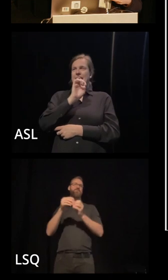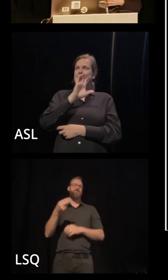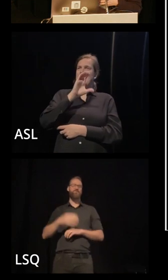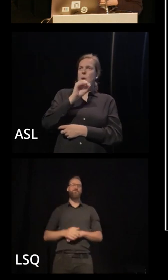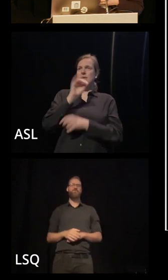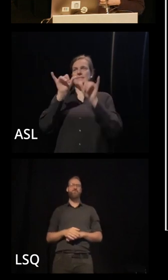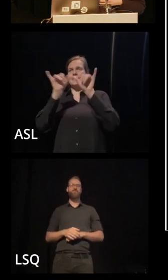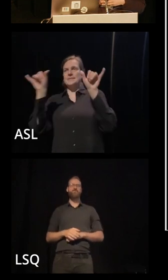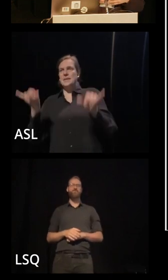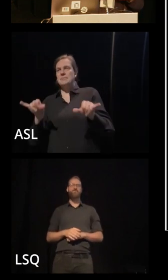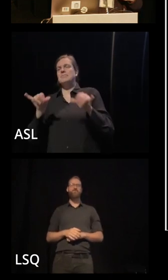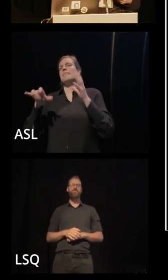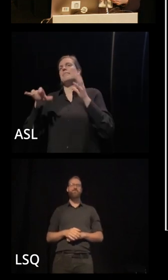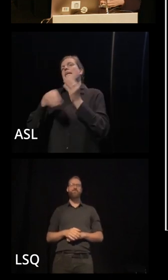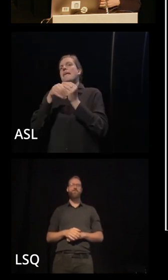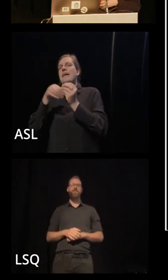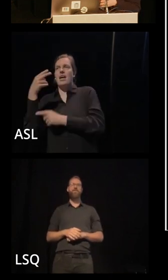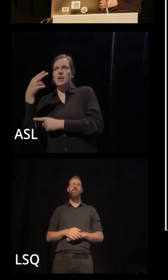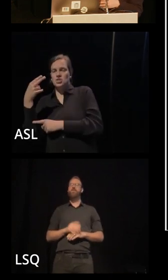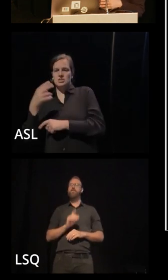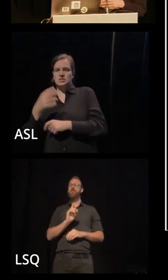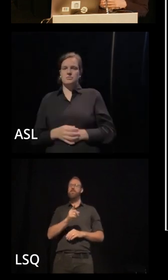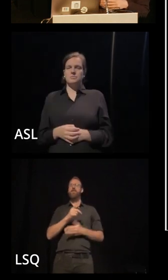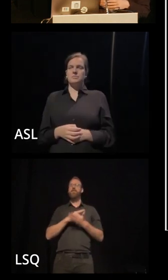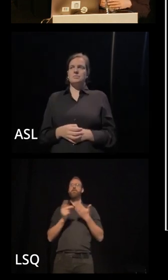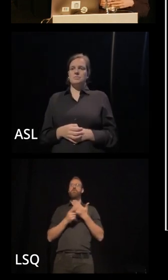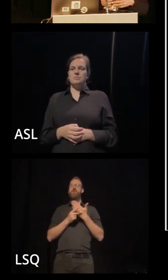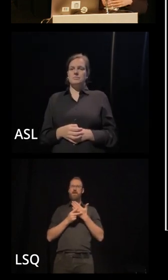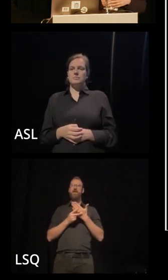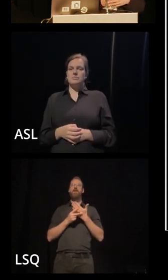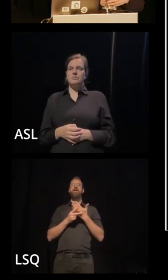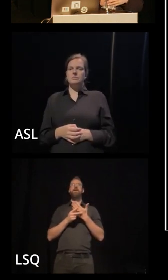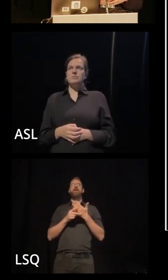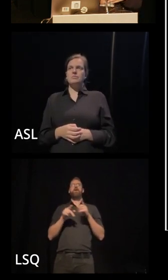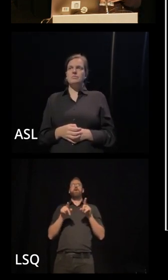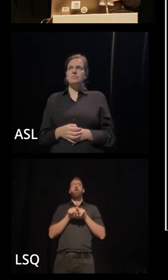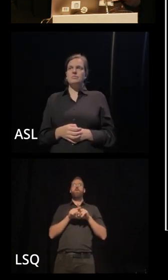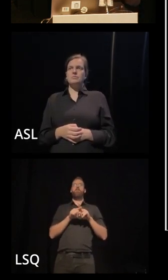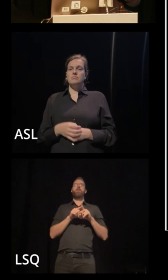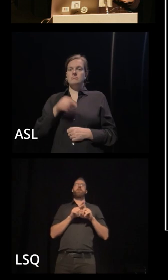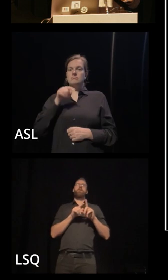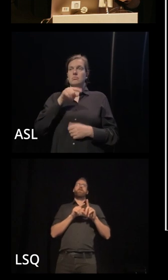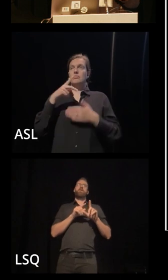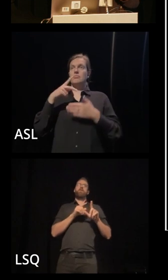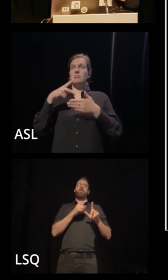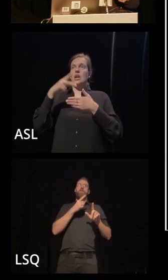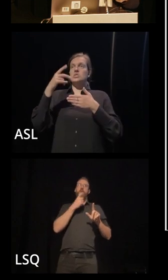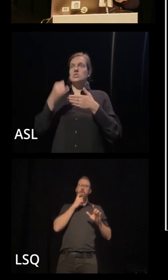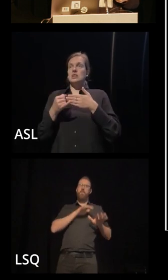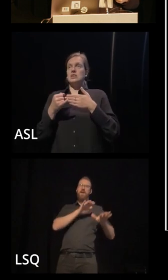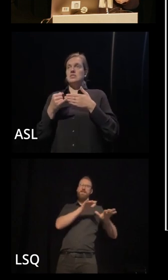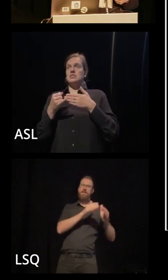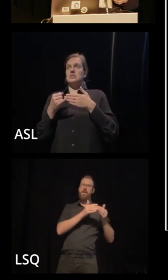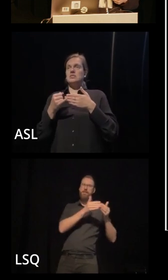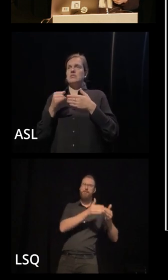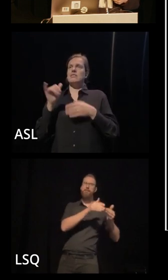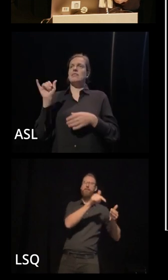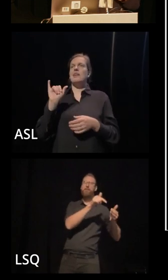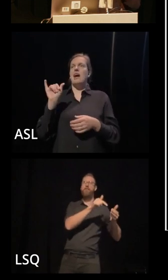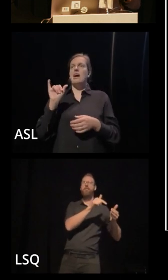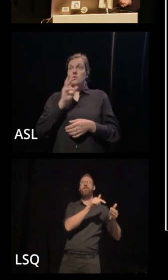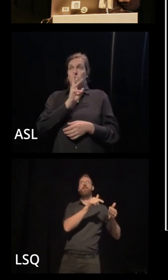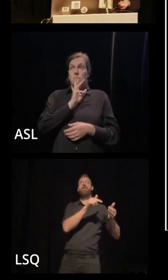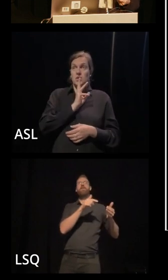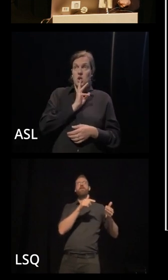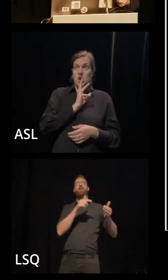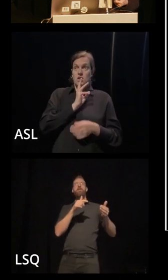plus élaborée, est réellement un projet acrobatique maritime qui cherche à mettre en scène ce qui nous relie à